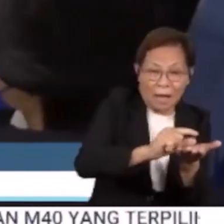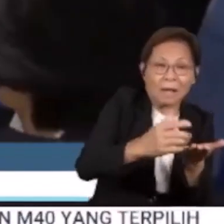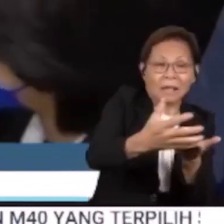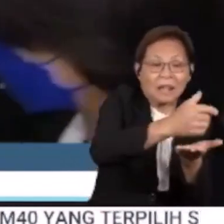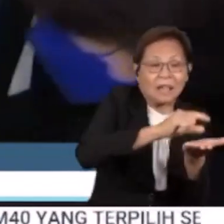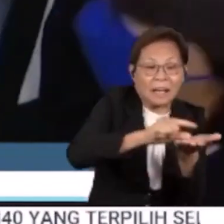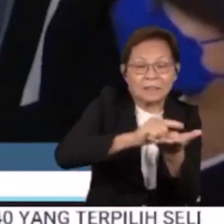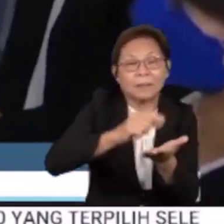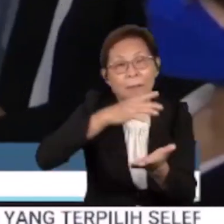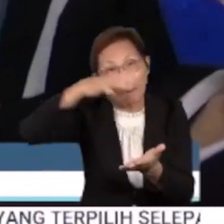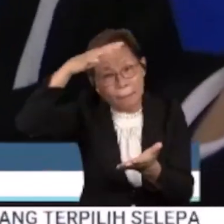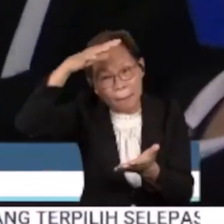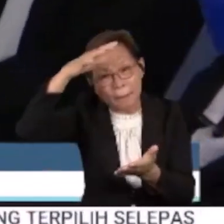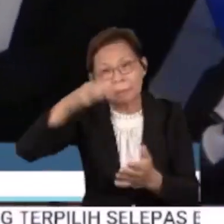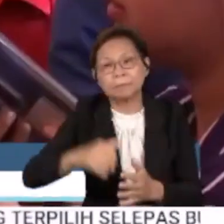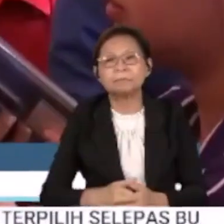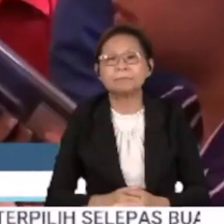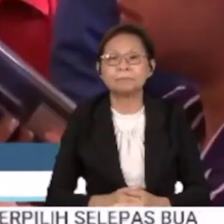ibu bapa.